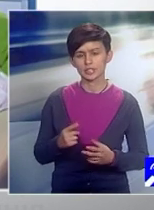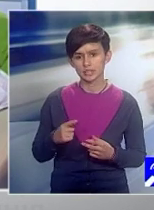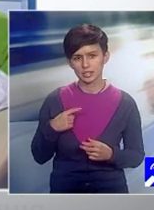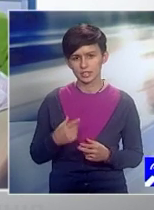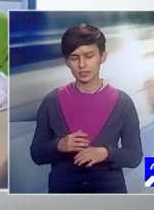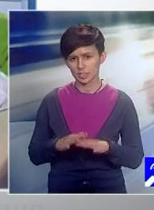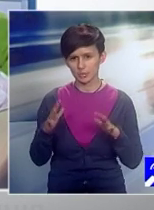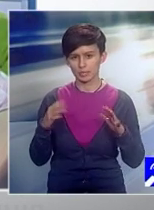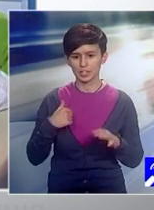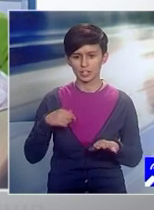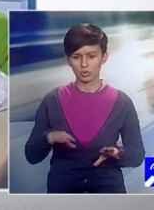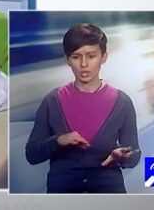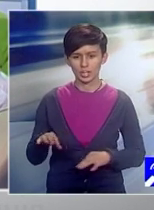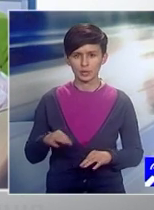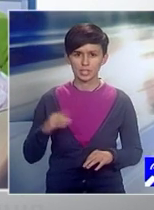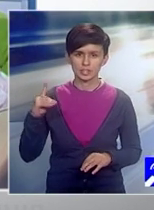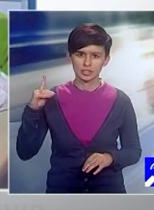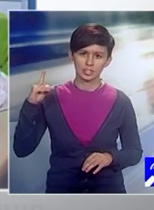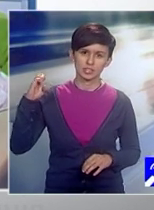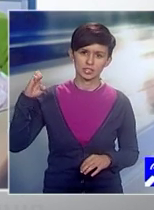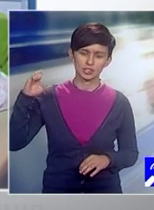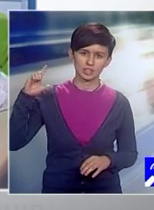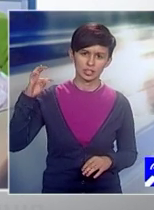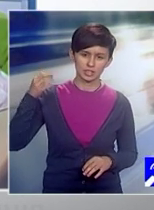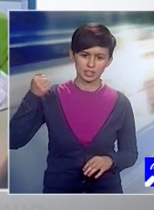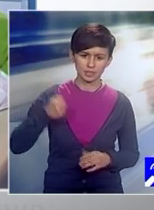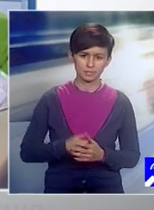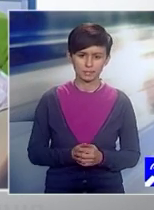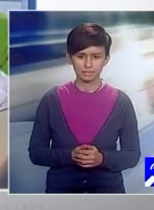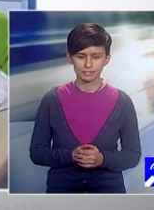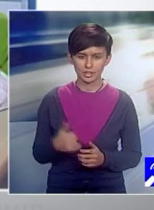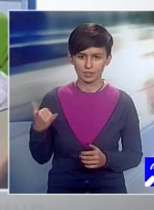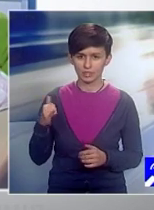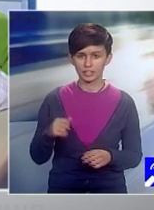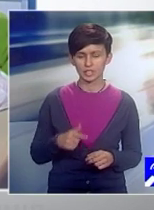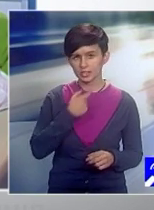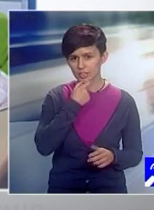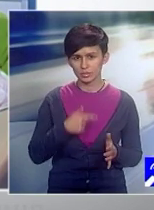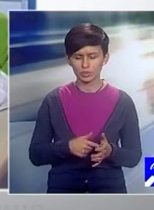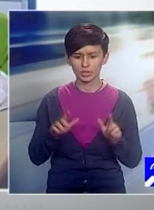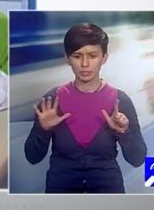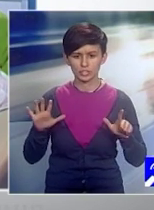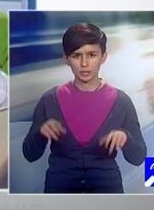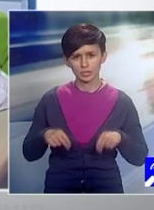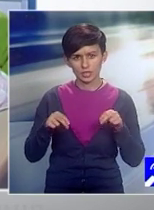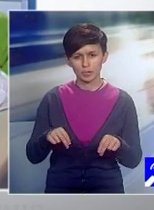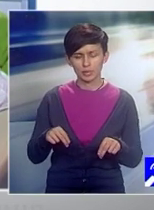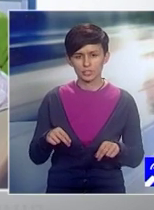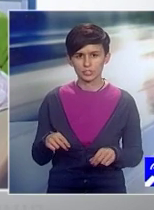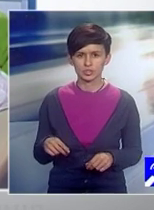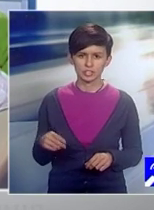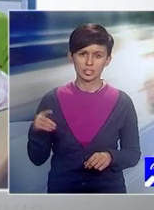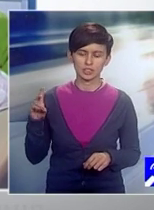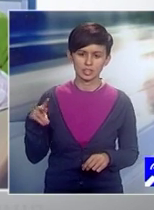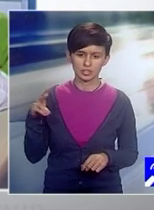Retezat, am ales atunci Delta Dunării. Și ce să spun, de când am ajuns în 2007 pentru prima dată în Sfântul Gheorghe, am